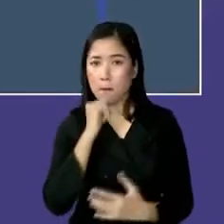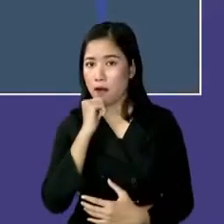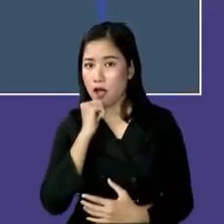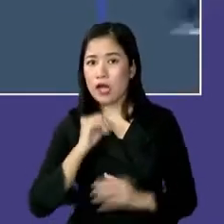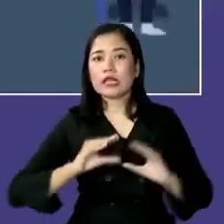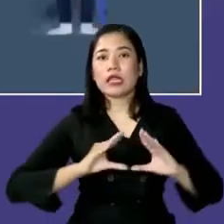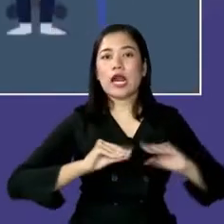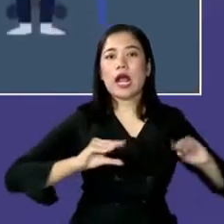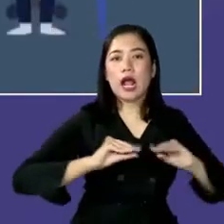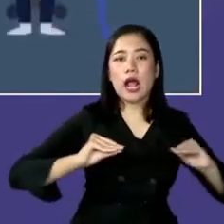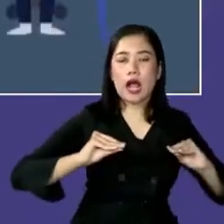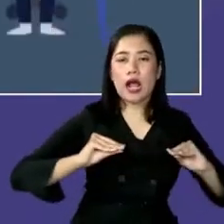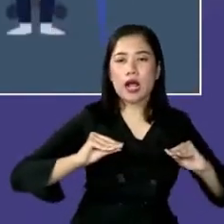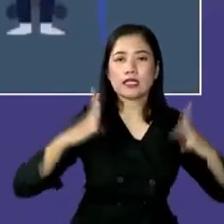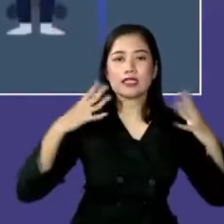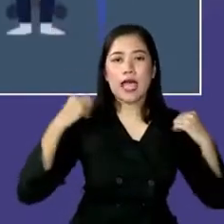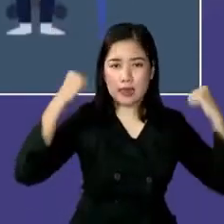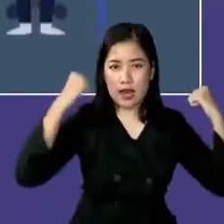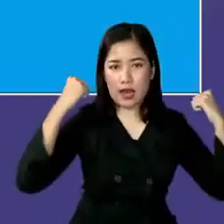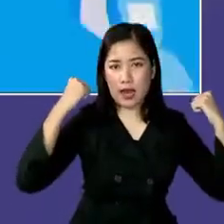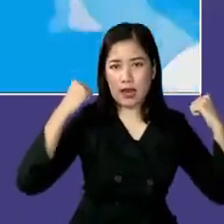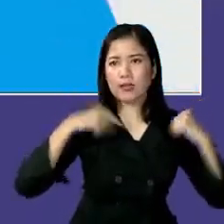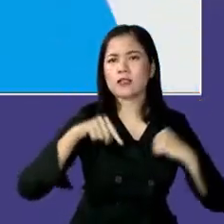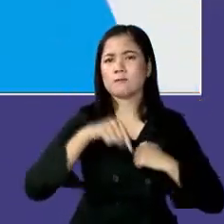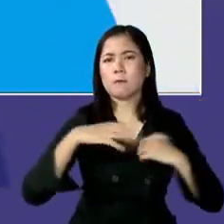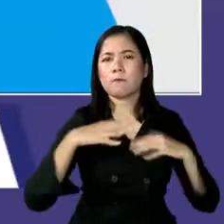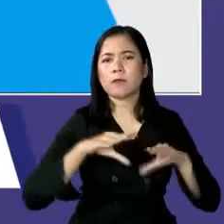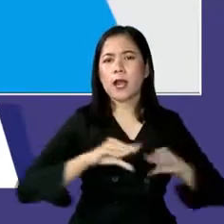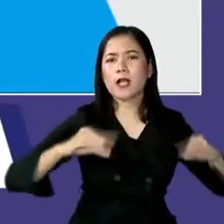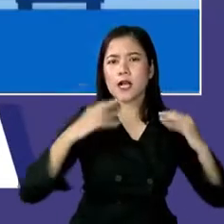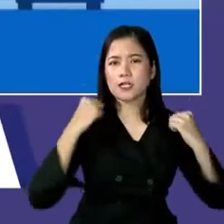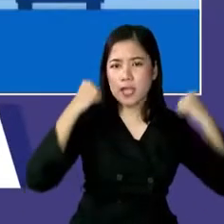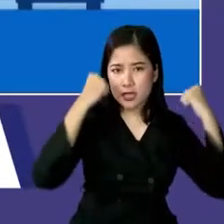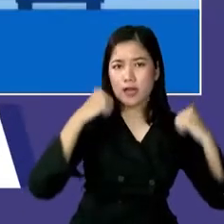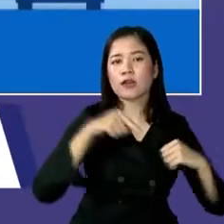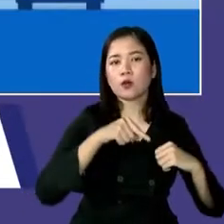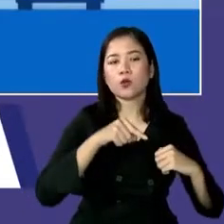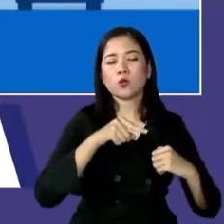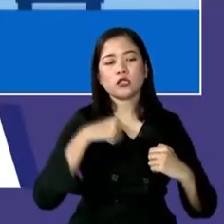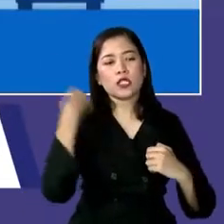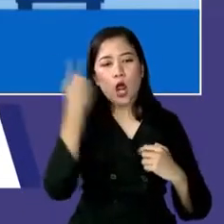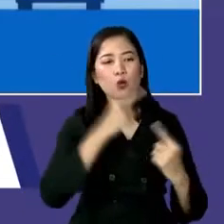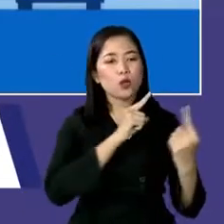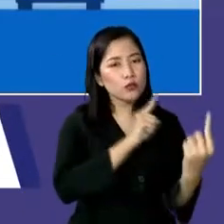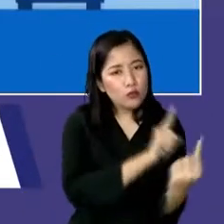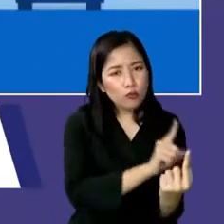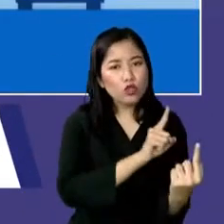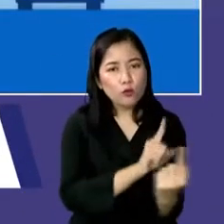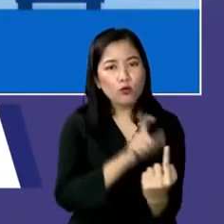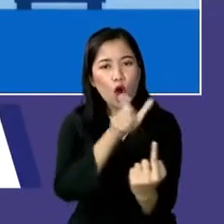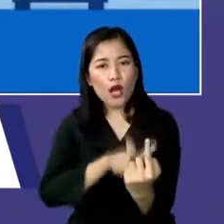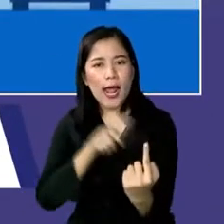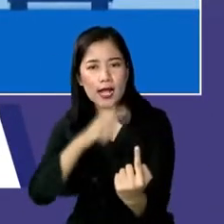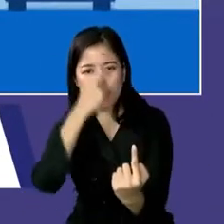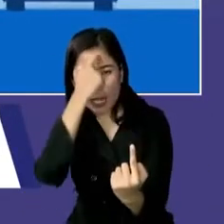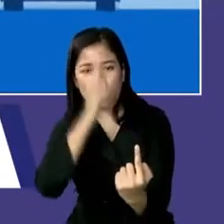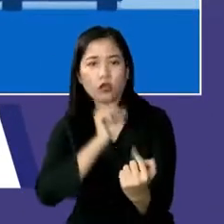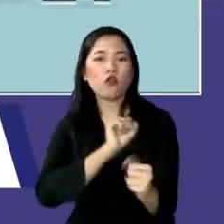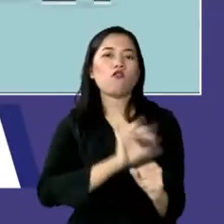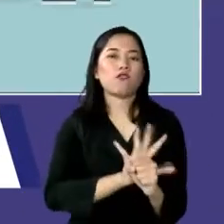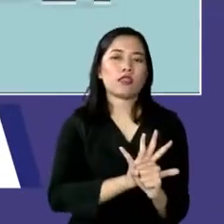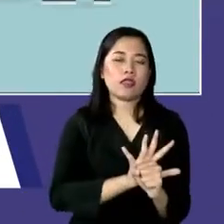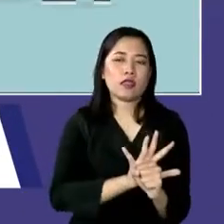kesehatan karena mereka yang terus kontak dengan mereka-mereka yang terkonfirmasi maupun yang belum